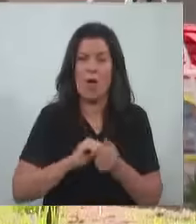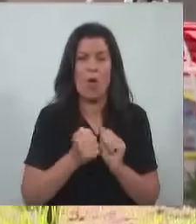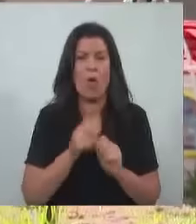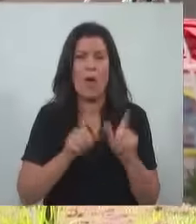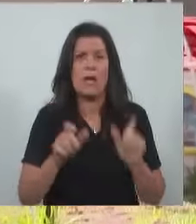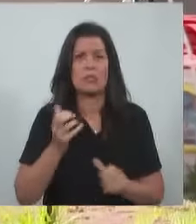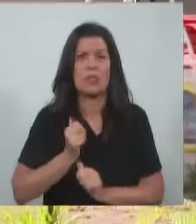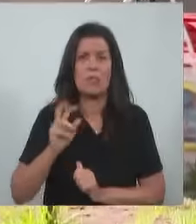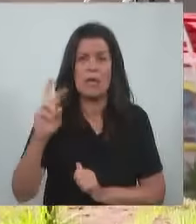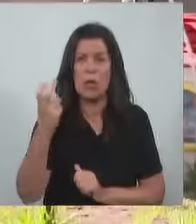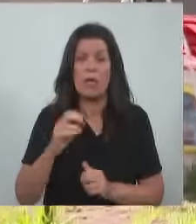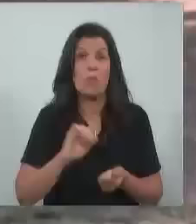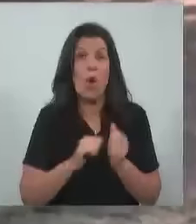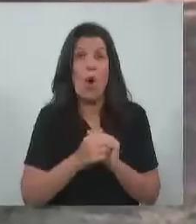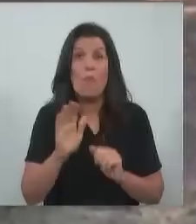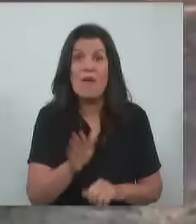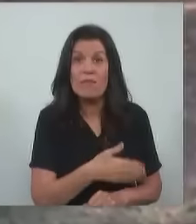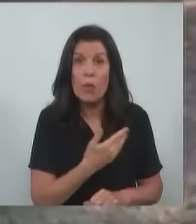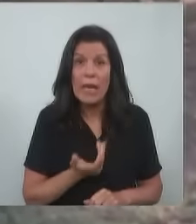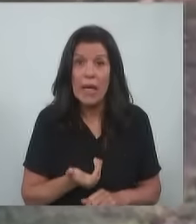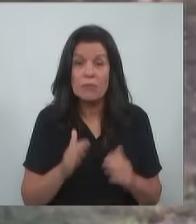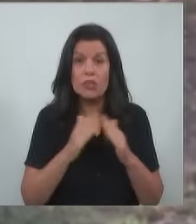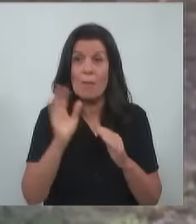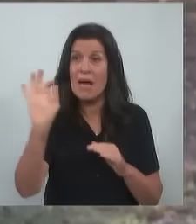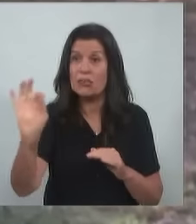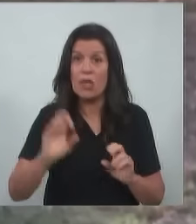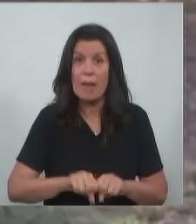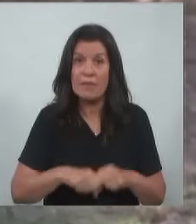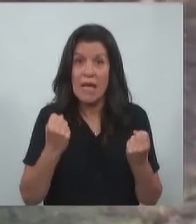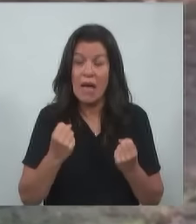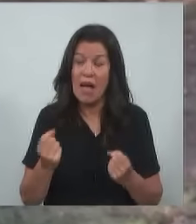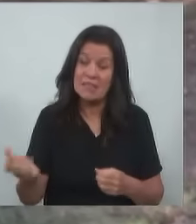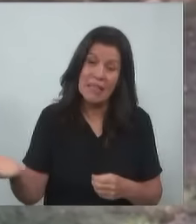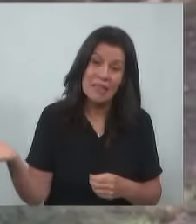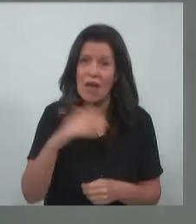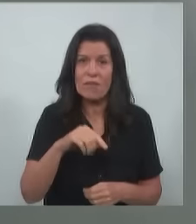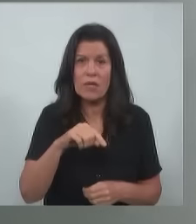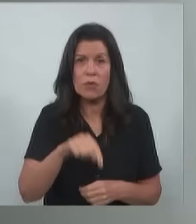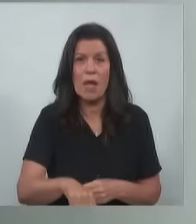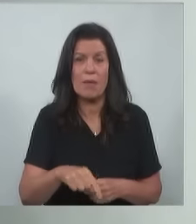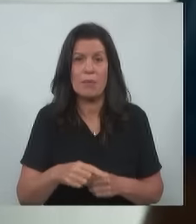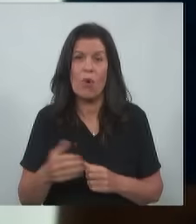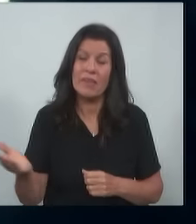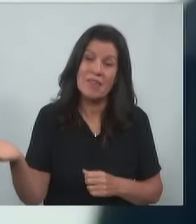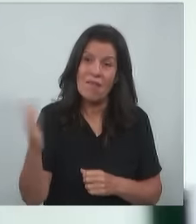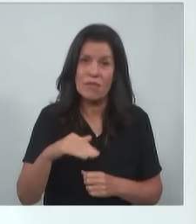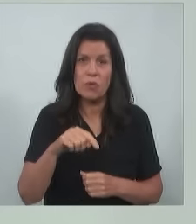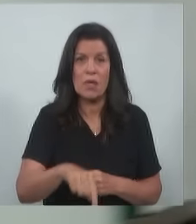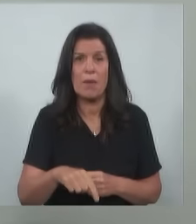לביתם, שביתם נהרס? תביאו אותם, תיישבו אותם. תשאירו אותם בצפון, את אומרת, לקראת היום שאחרי המלחמה. תביאו אותם לכאן.